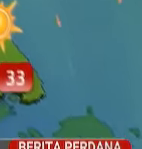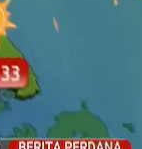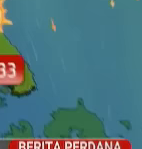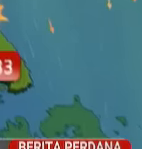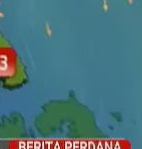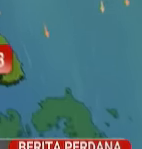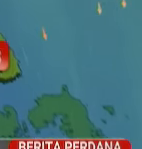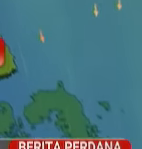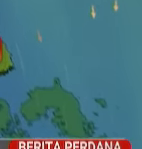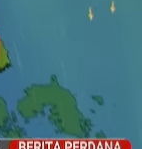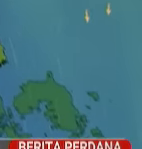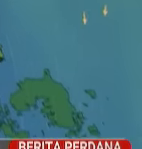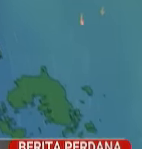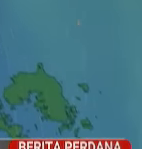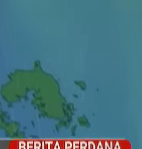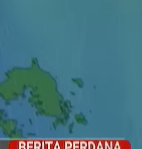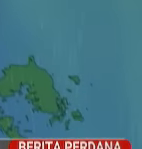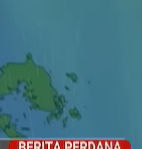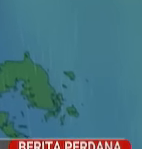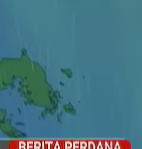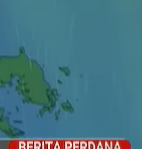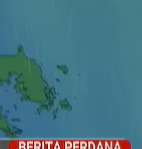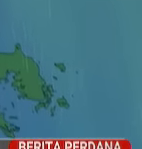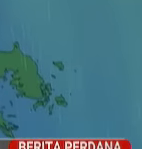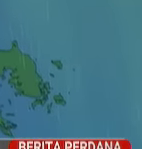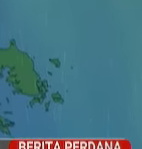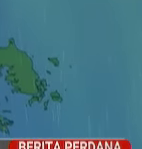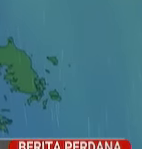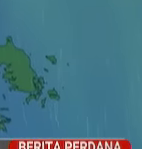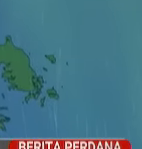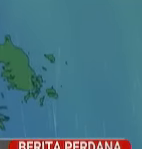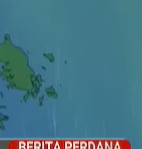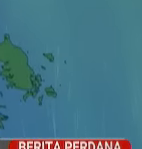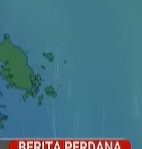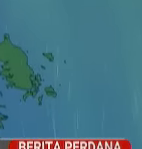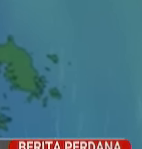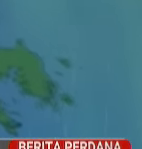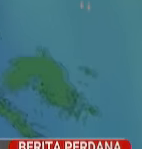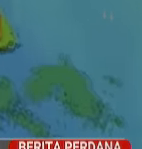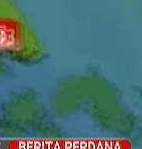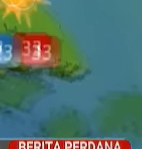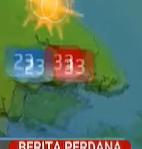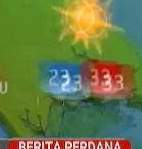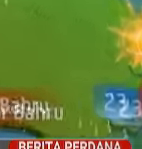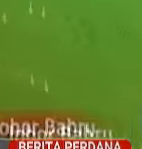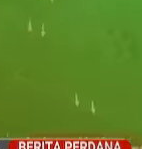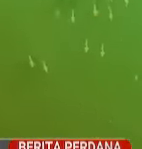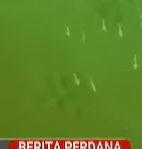We'll be right back.